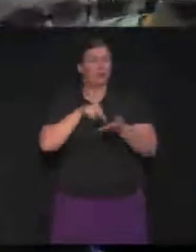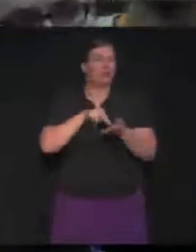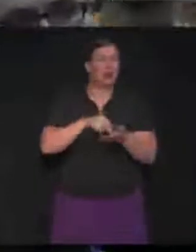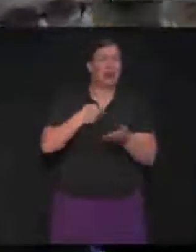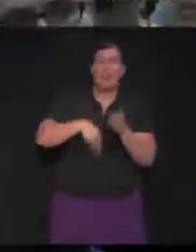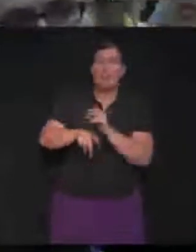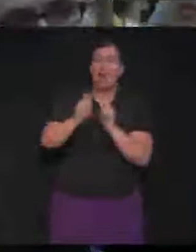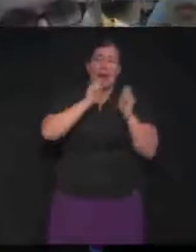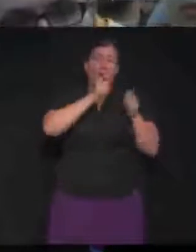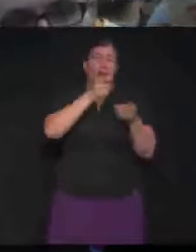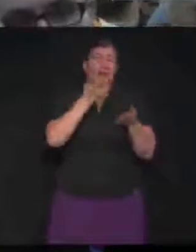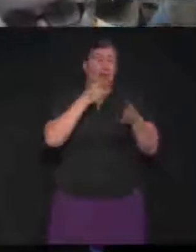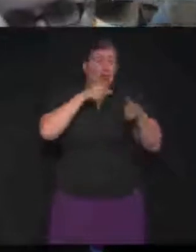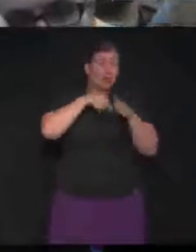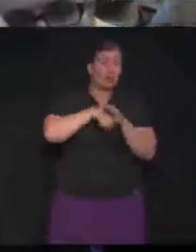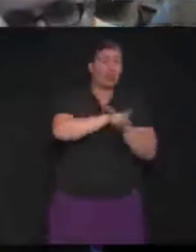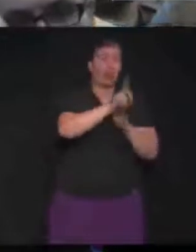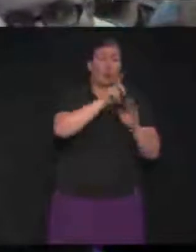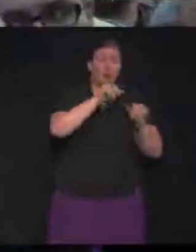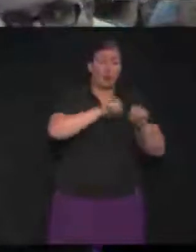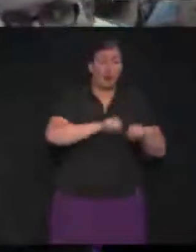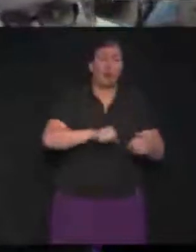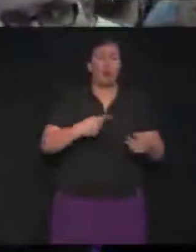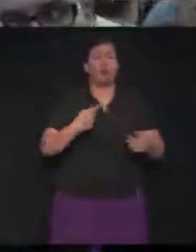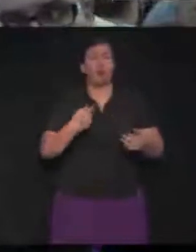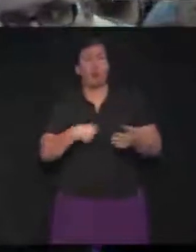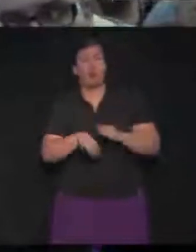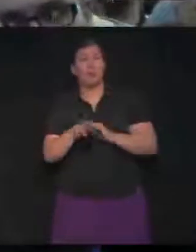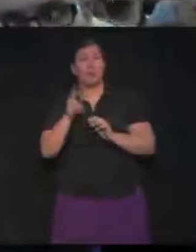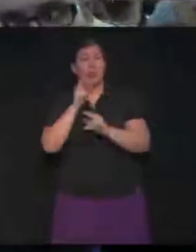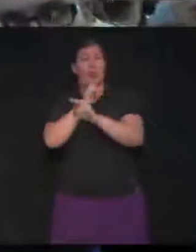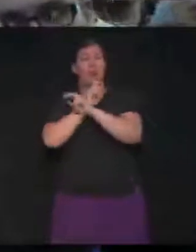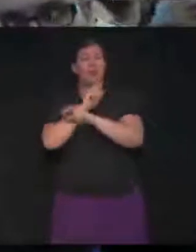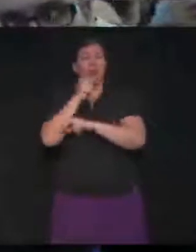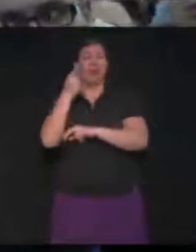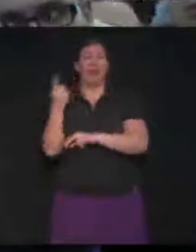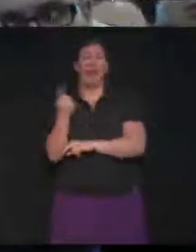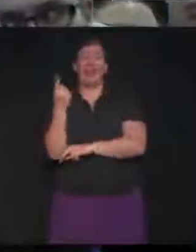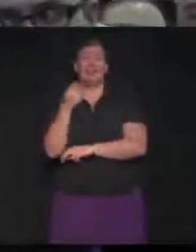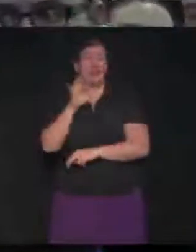Anträge die durchkommen und wir haben als einzige in Österreich online Mitbestimmung also